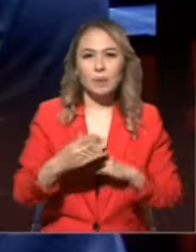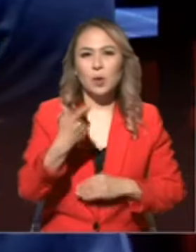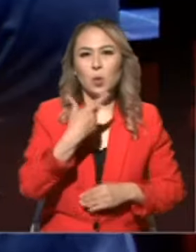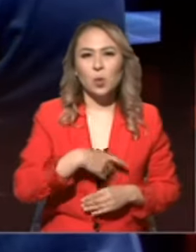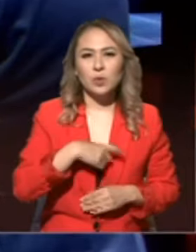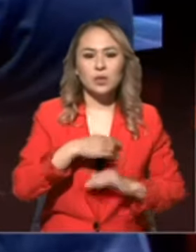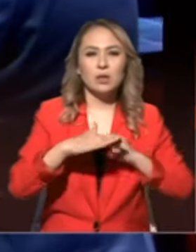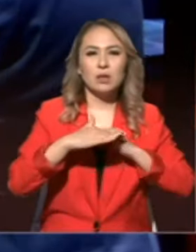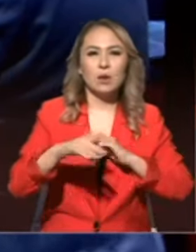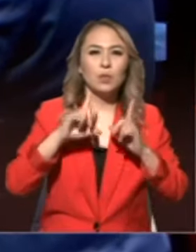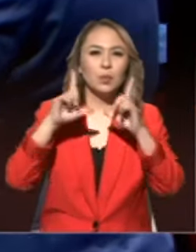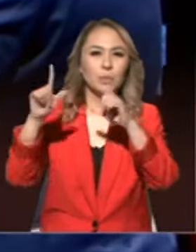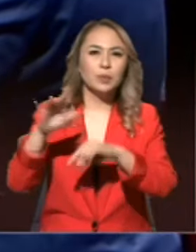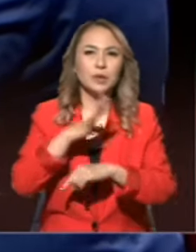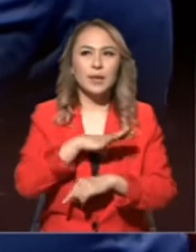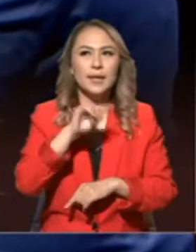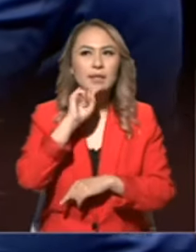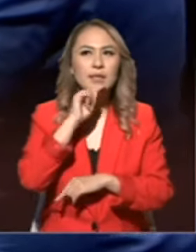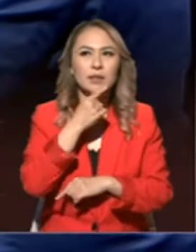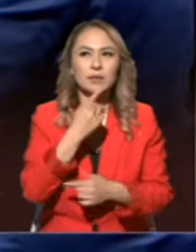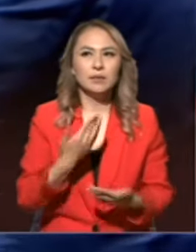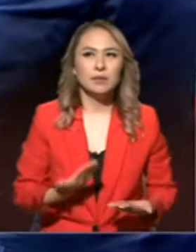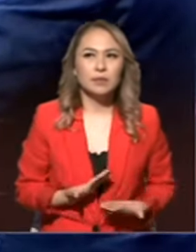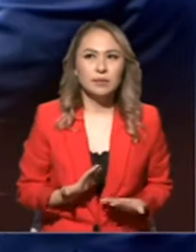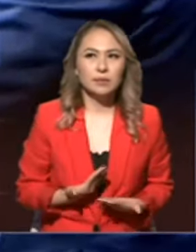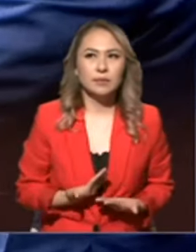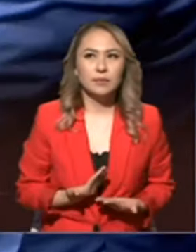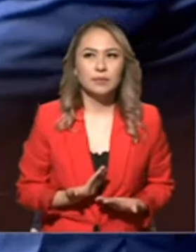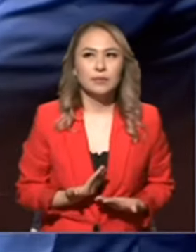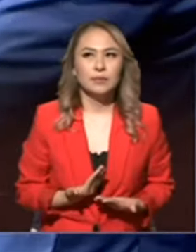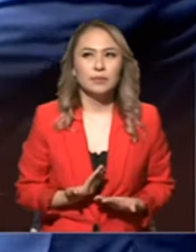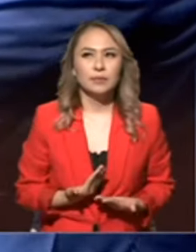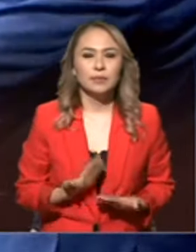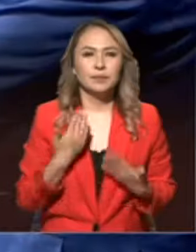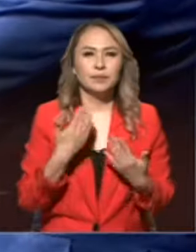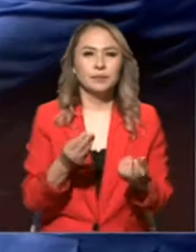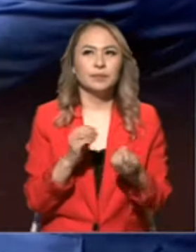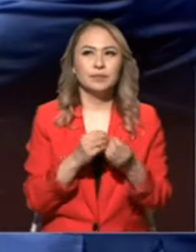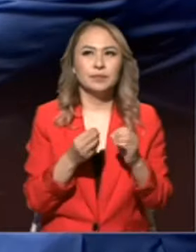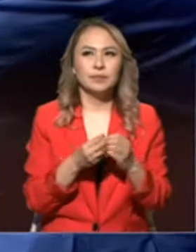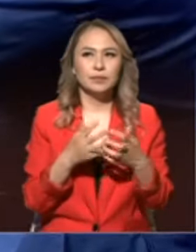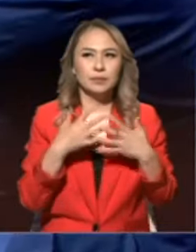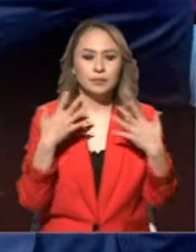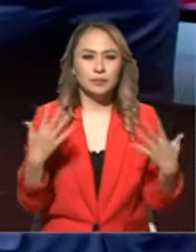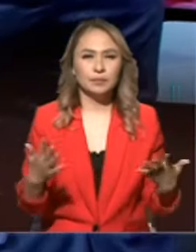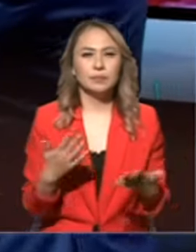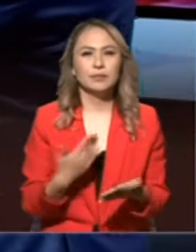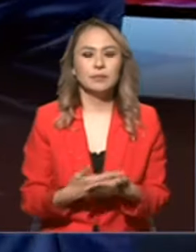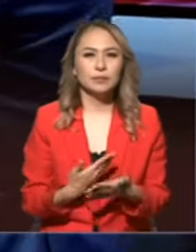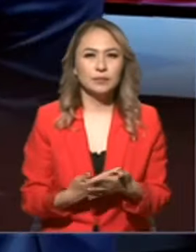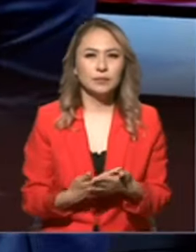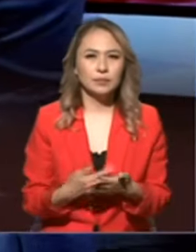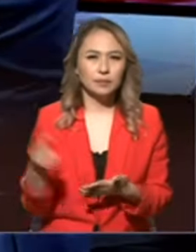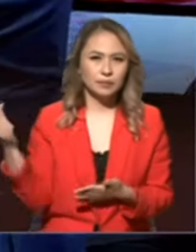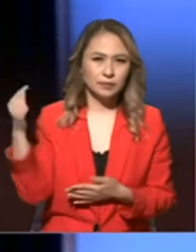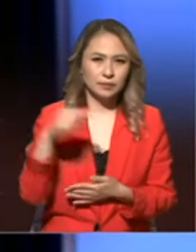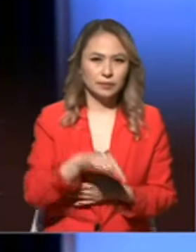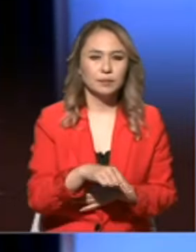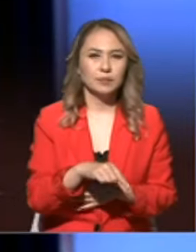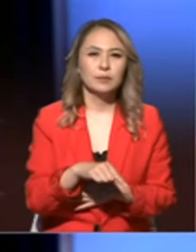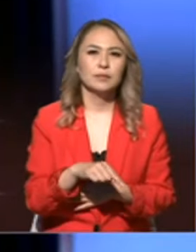халқы кетпеуі үшін оның экономикалық тартымдылығы деген болады. Осы мәселе үлкен мәселе. Қарап отырсаңыз, келгеннен кейін